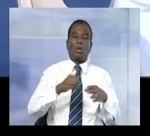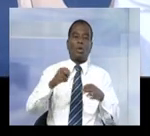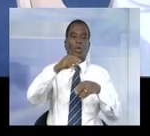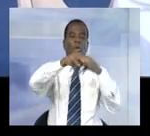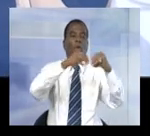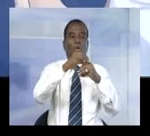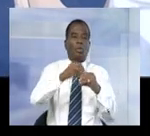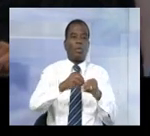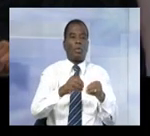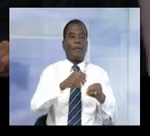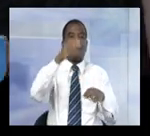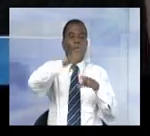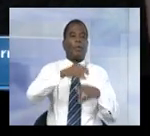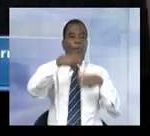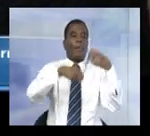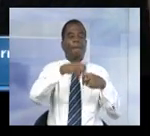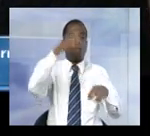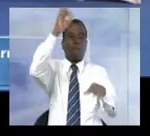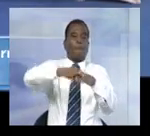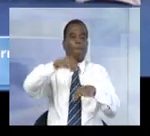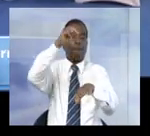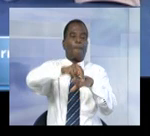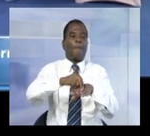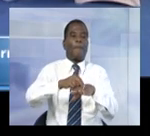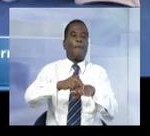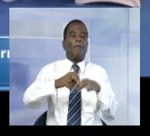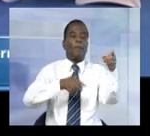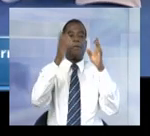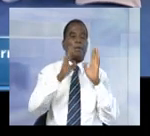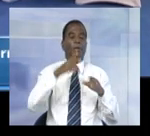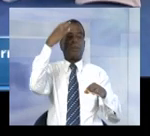des infrastructures. Sur la question des élections, Donald Kaberuka